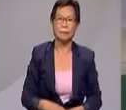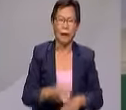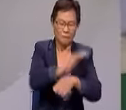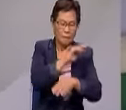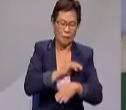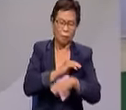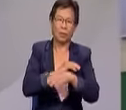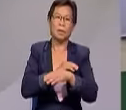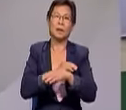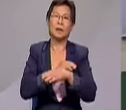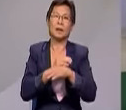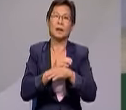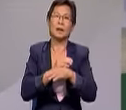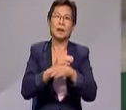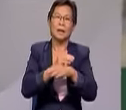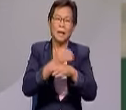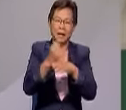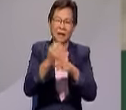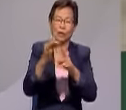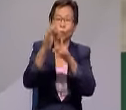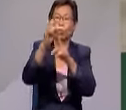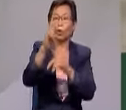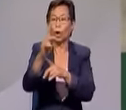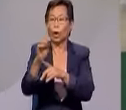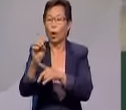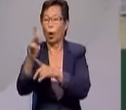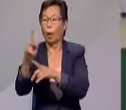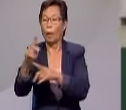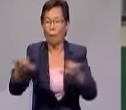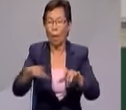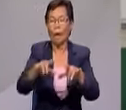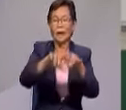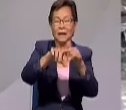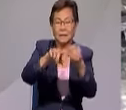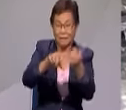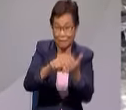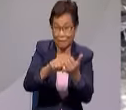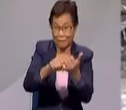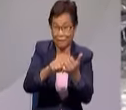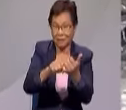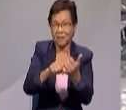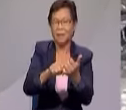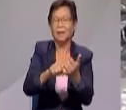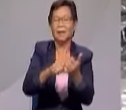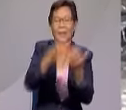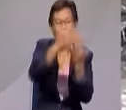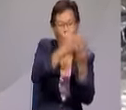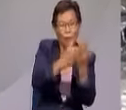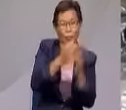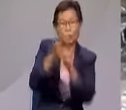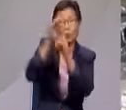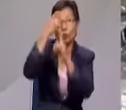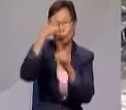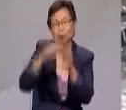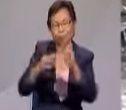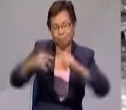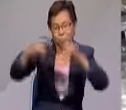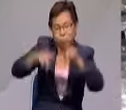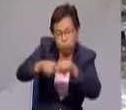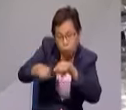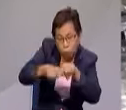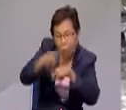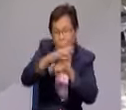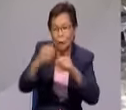Menteri Industri Utama Teresa Kok berkata pelaksanaan skim pensijilan itu langkah strategik bagi meningkatkan daya saing, melindungi